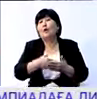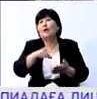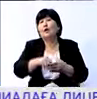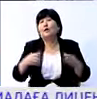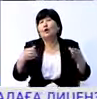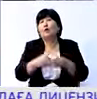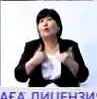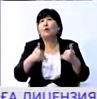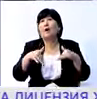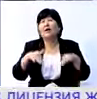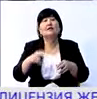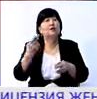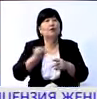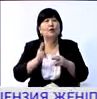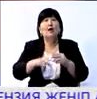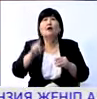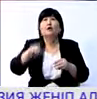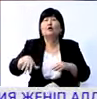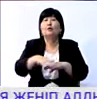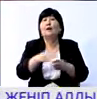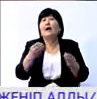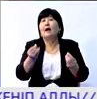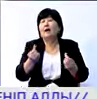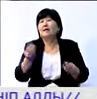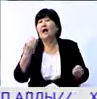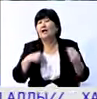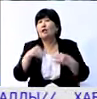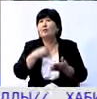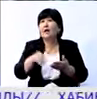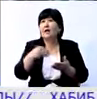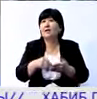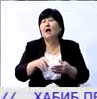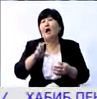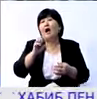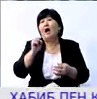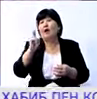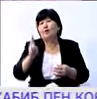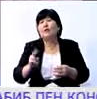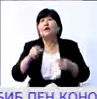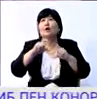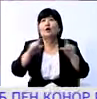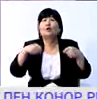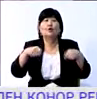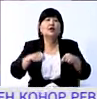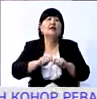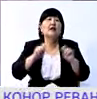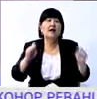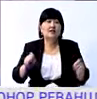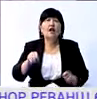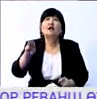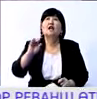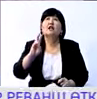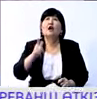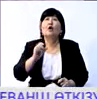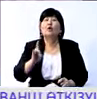қайырымдылық шарасы мұнымен шектелмеді. Тұрғындардан жиналған қаржыға киім-кешек сатып алып, әлеуметтік дүкен ашты. Жаңалған